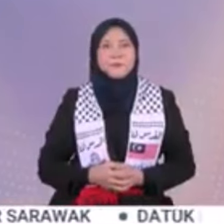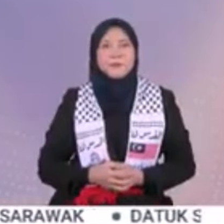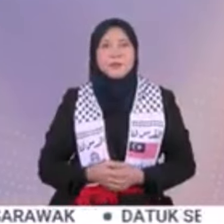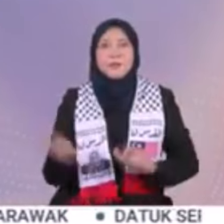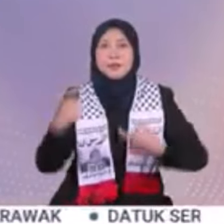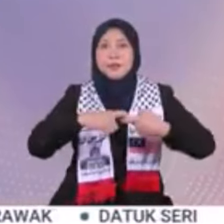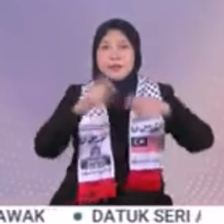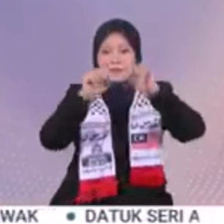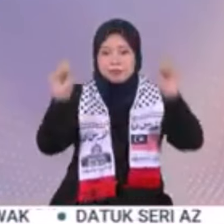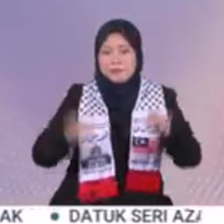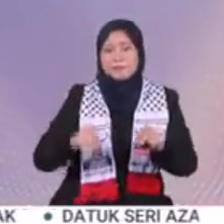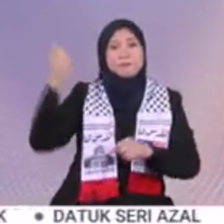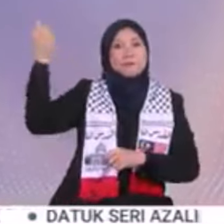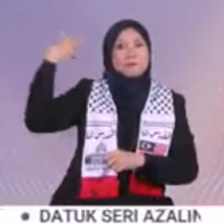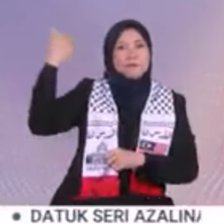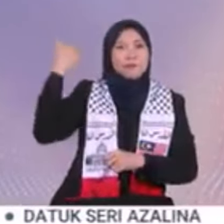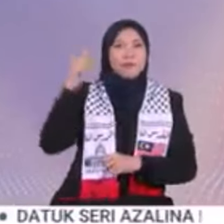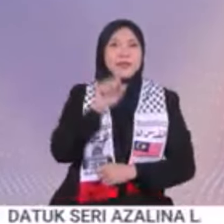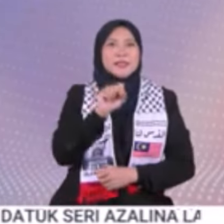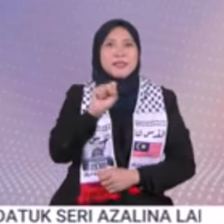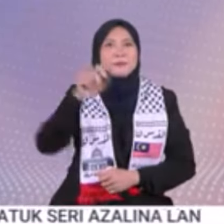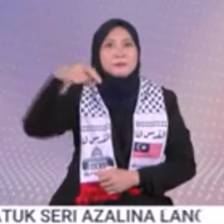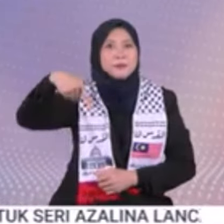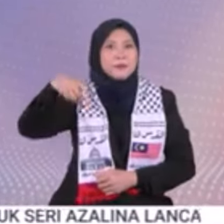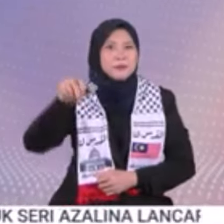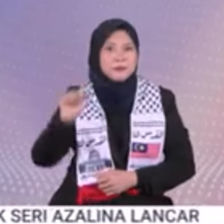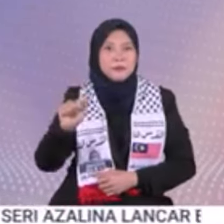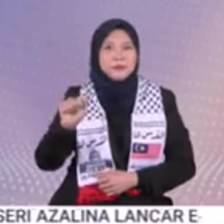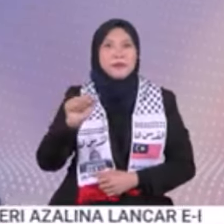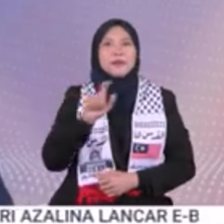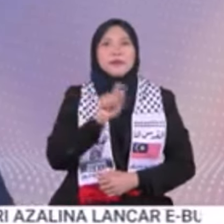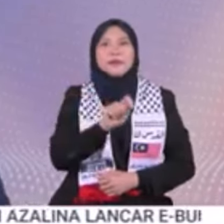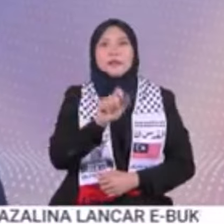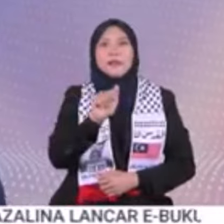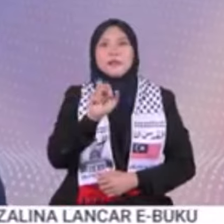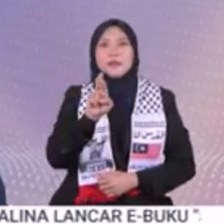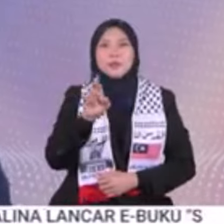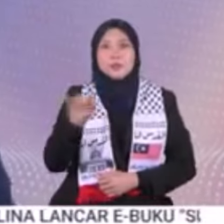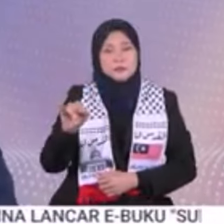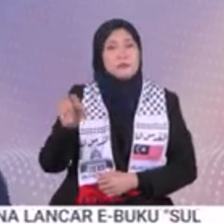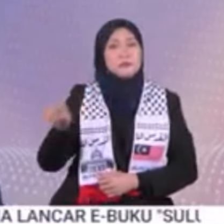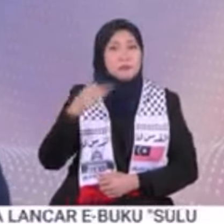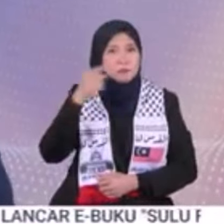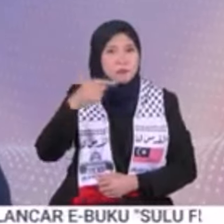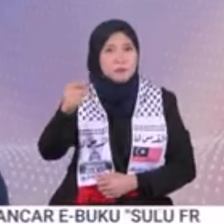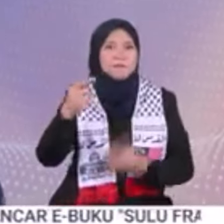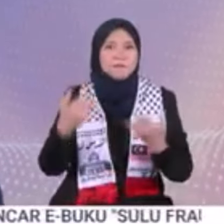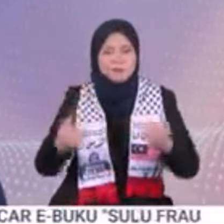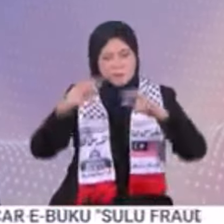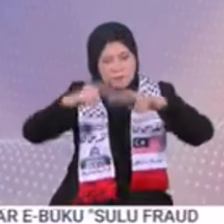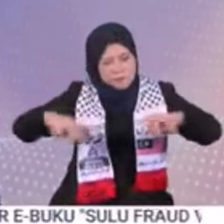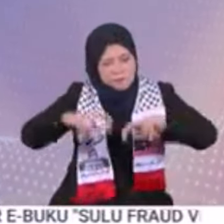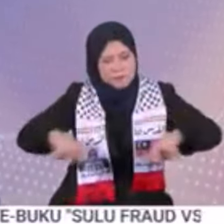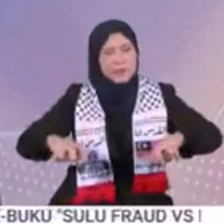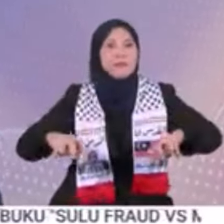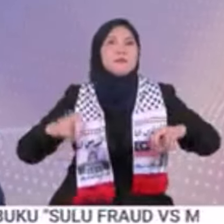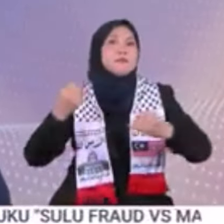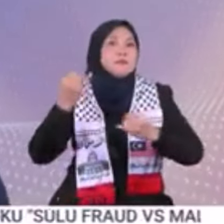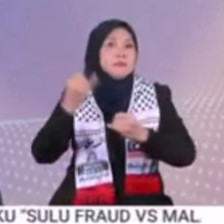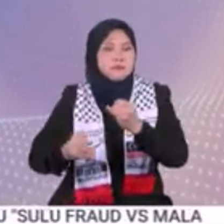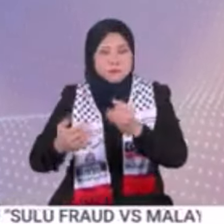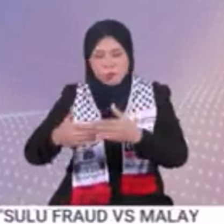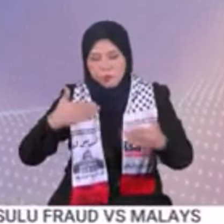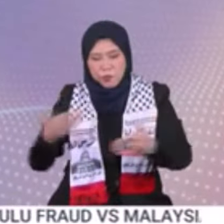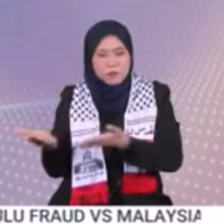berhubung sistem saraan perkhidmatan awam sspa Tan Sri Mohamad Zuki memaklumkan kajian kini berada di peringkat akhir sebelum dibawa ke